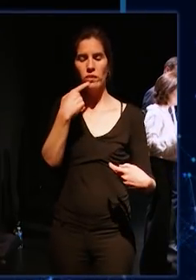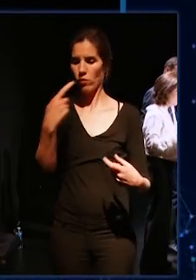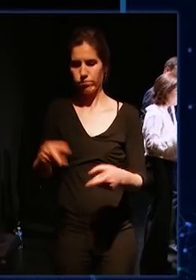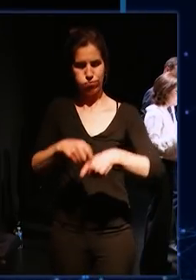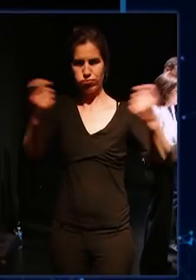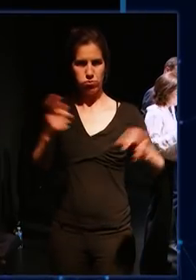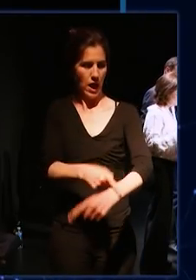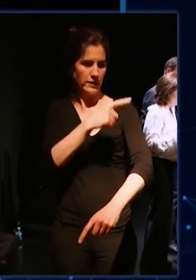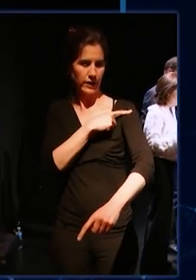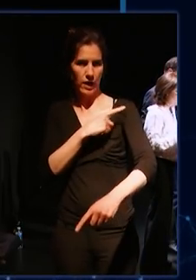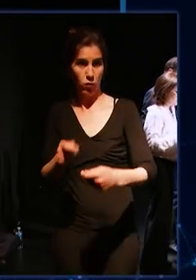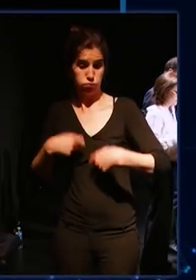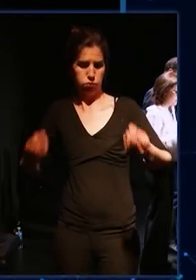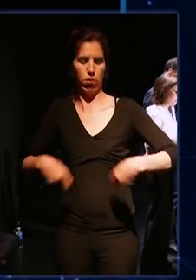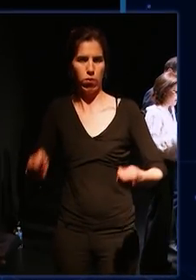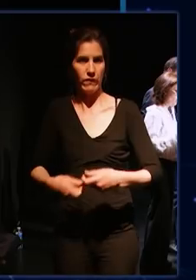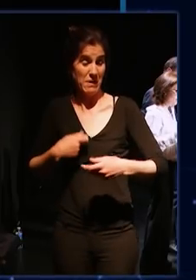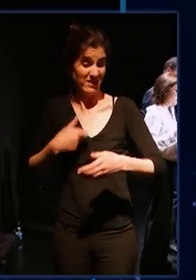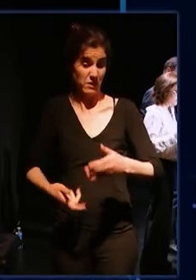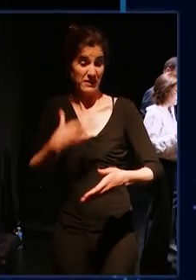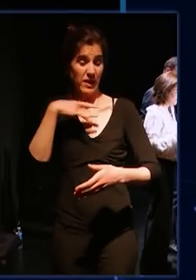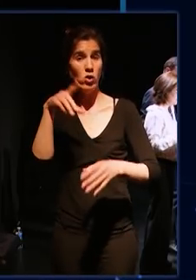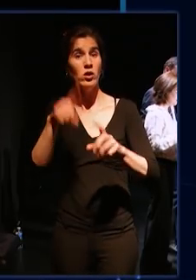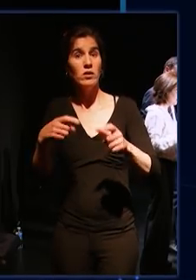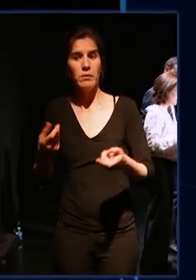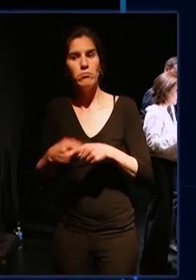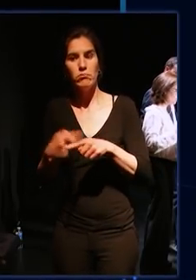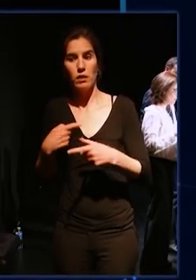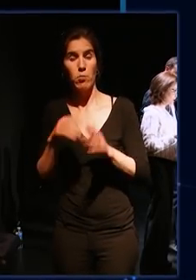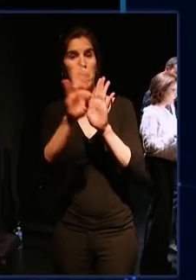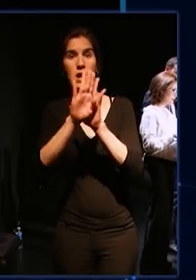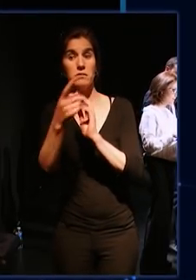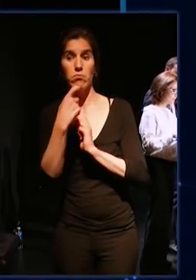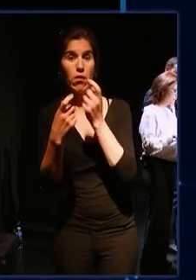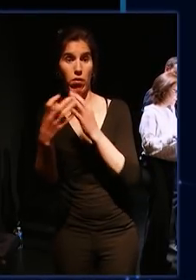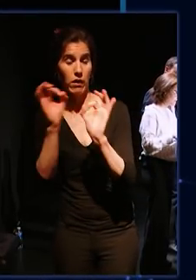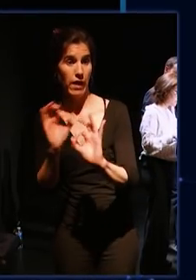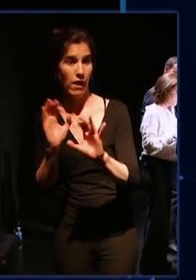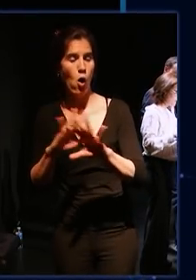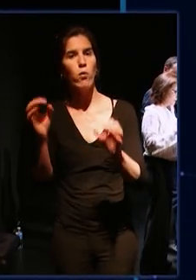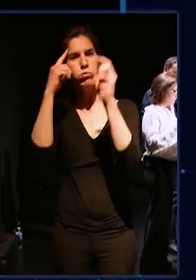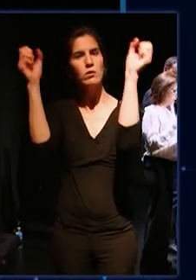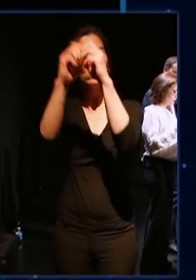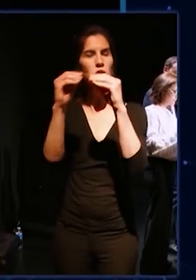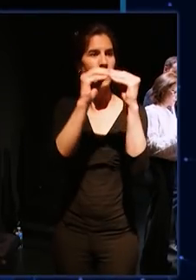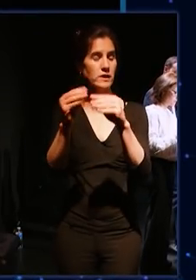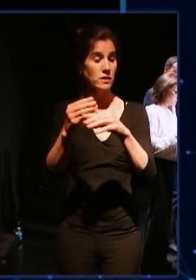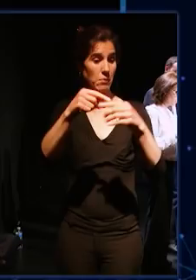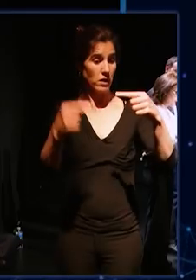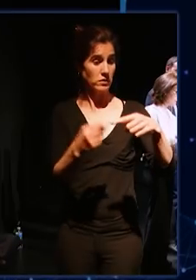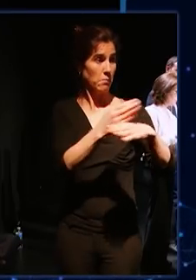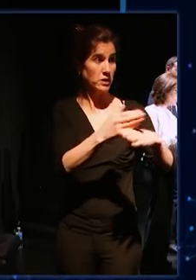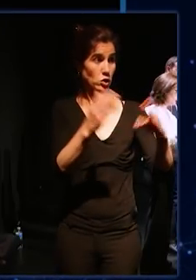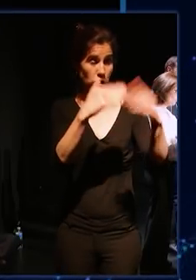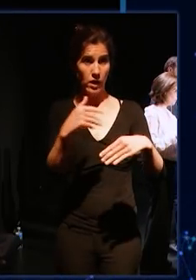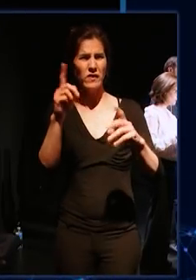nivell econòmic, per no haver tingut en compte els veïns del barri o per haver-se tirat endavant sense el consens amb la resta de partits. Pel que fa també a les festes